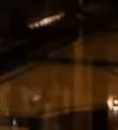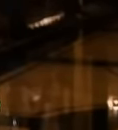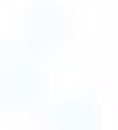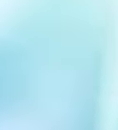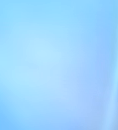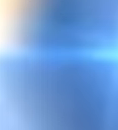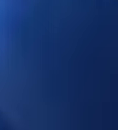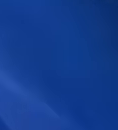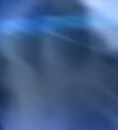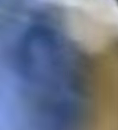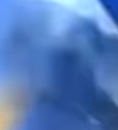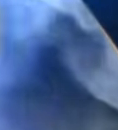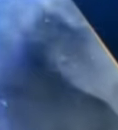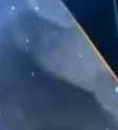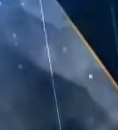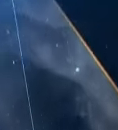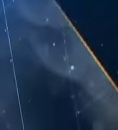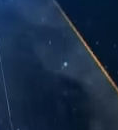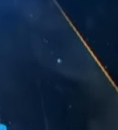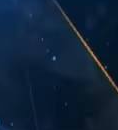cemerlang.